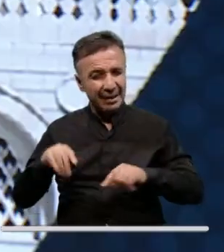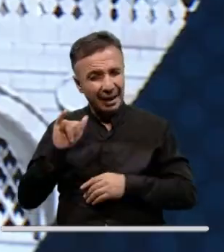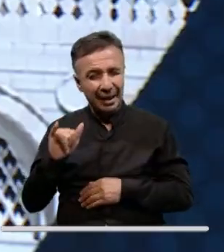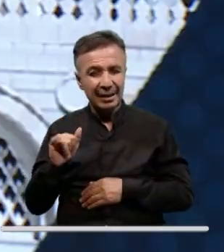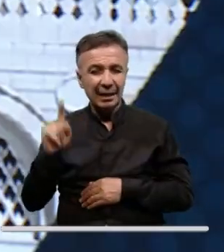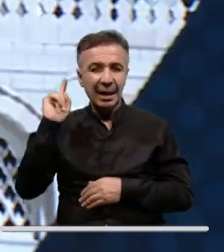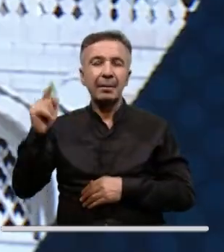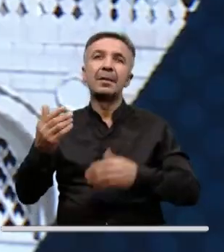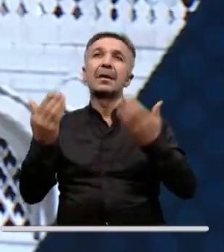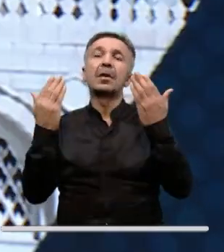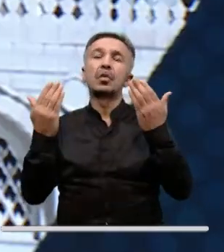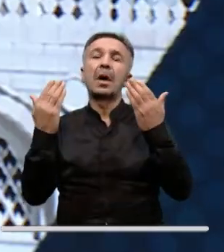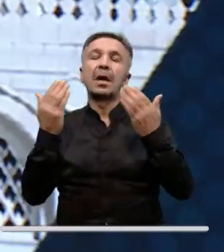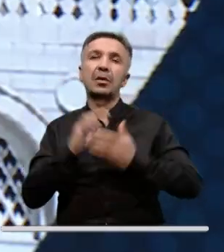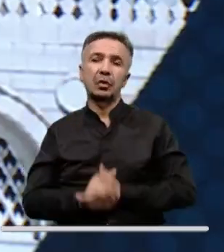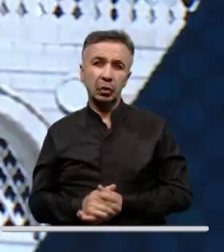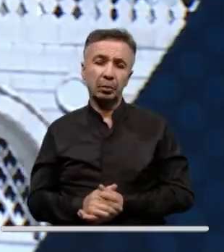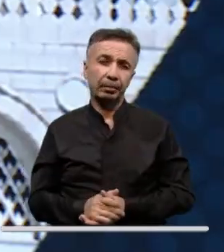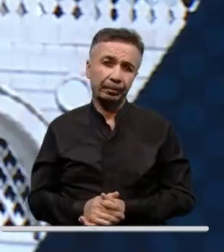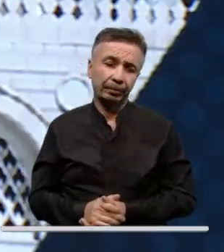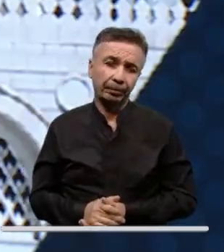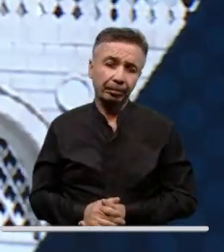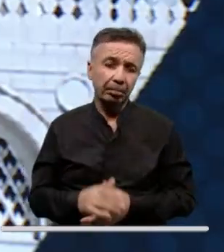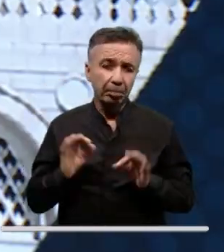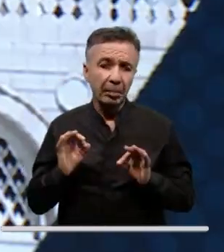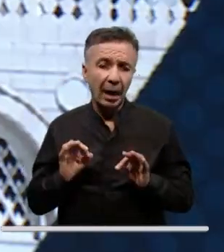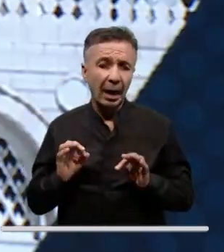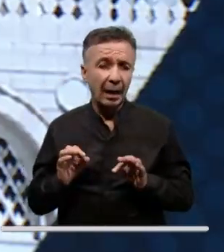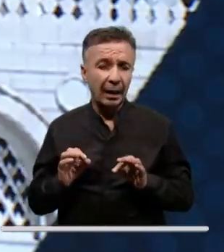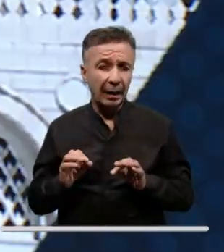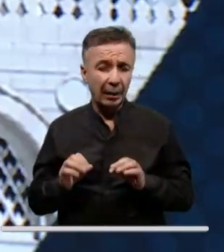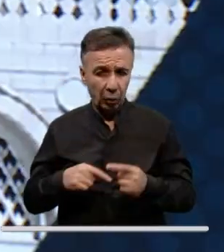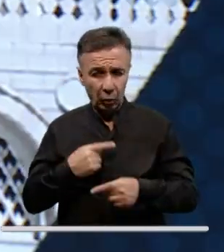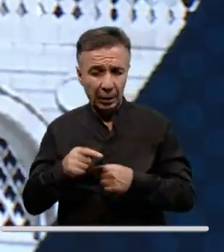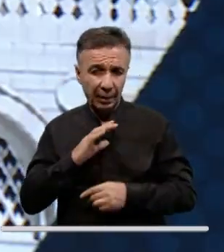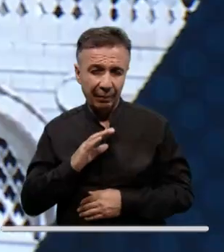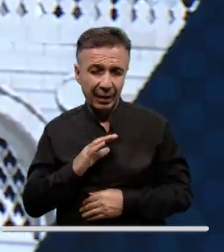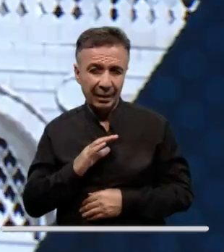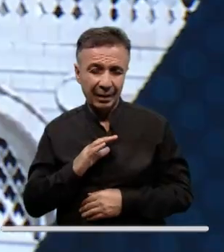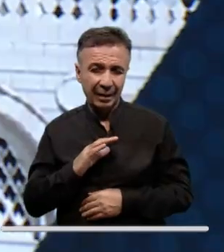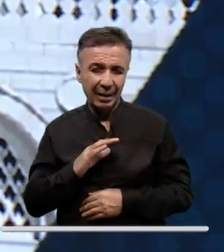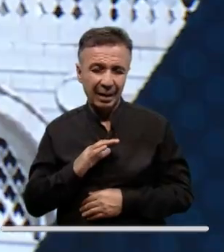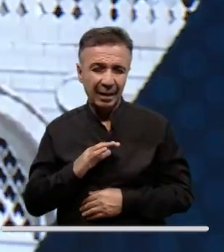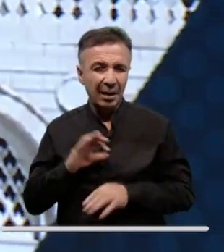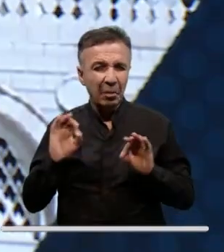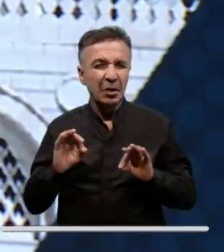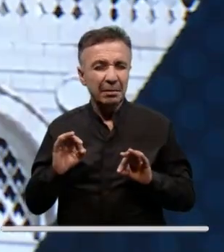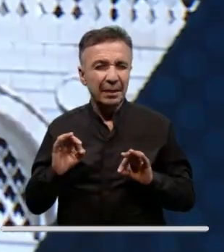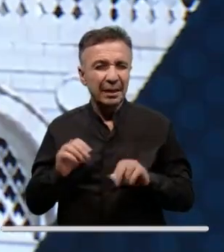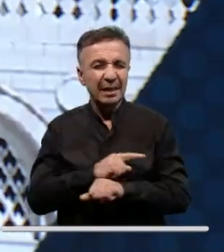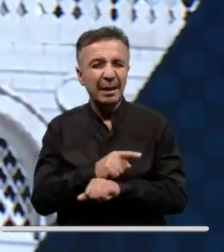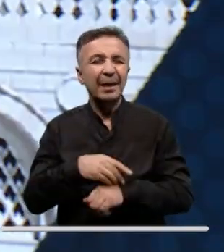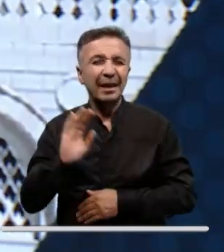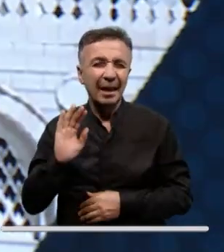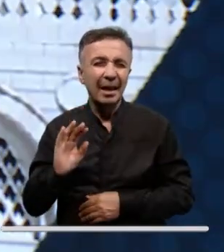Rabbimize dua ediyoruz yani eee her dönemde var Bu sadece bu ahır zamanın fitnesi değil değerli hocam hep